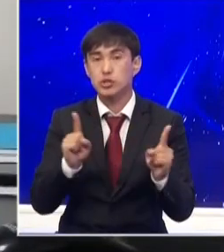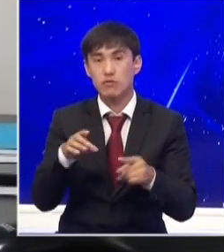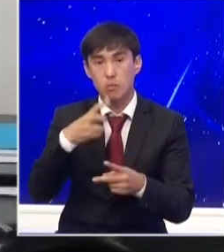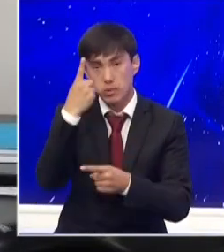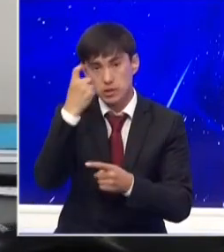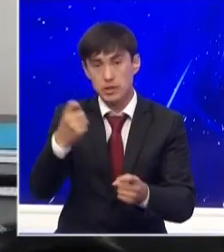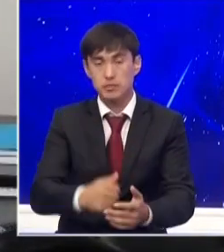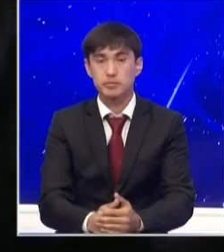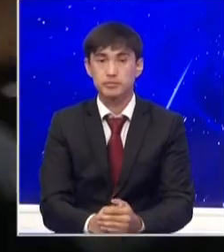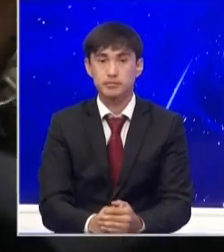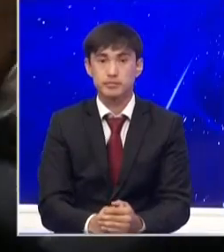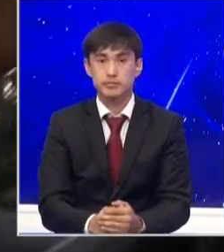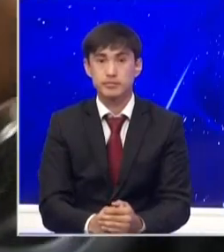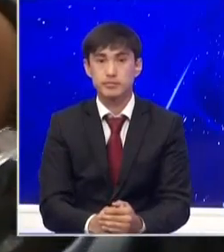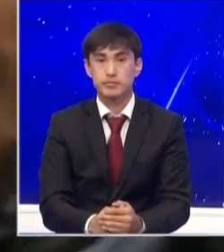послания